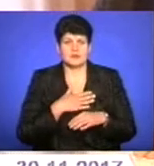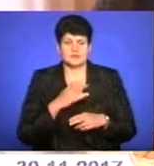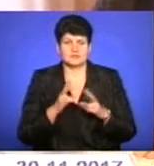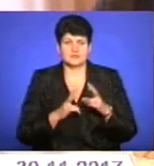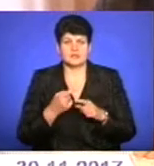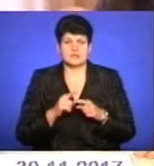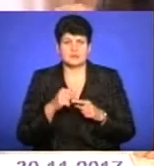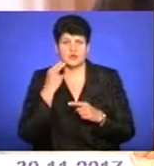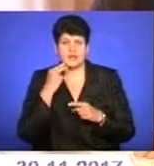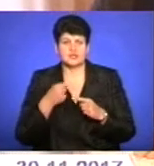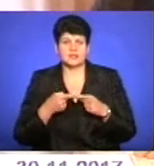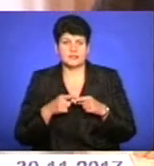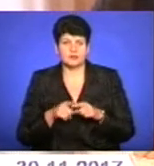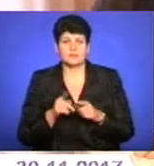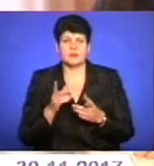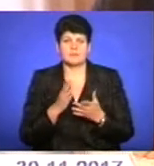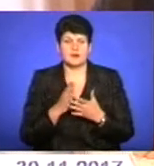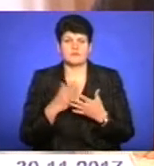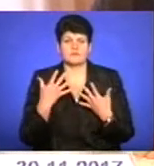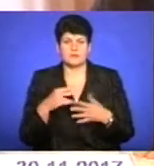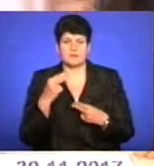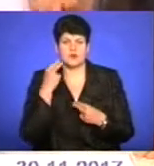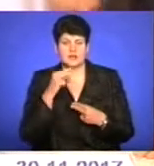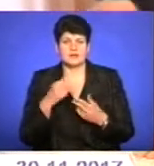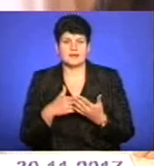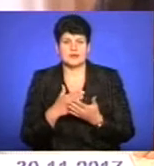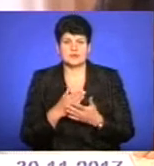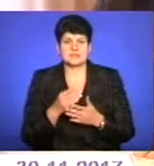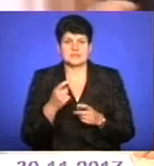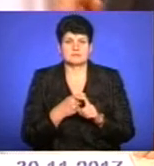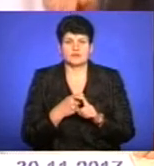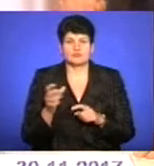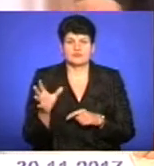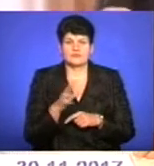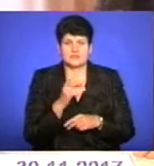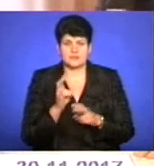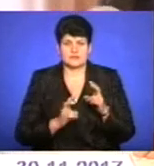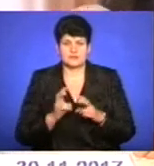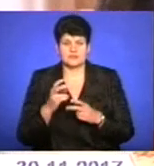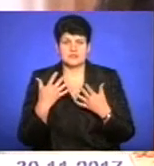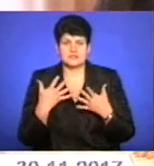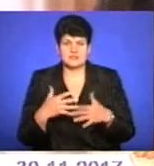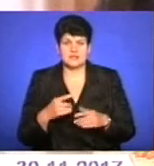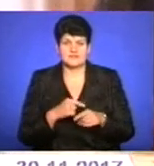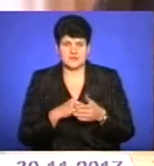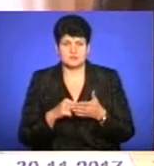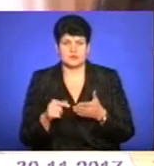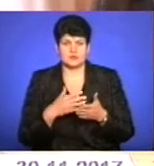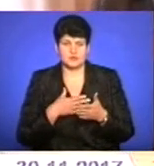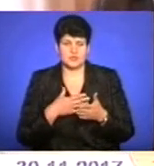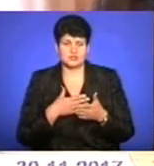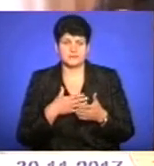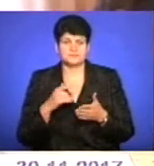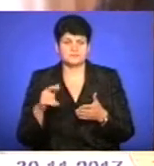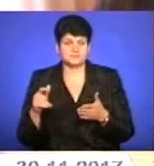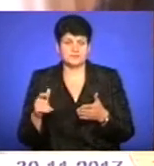покращення технології, ми вже маємо покращення якості спирту по всіх заводах, це відмічають наші горлічаники, і тому всі оті